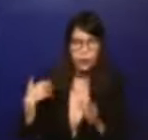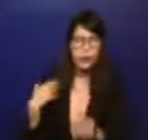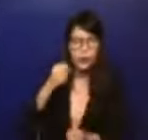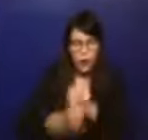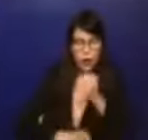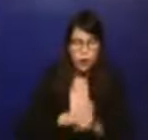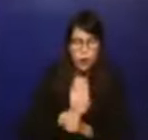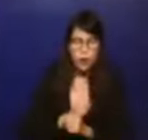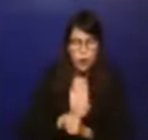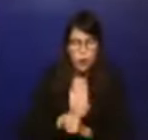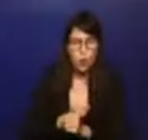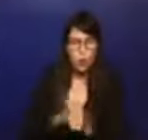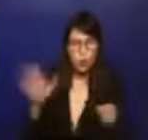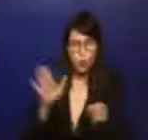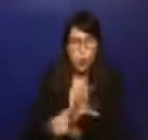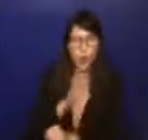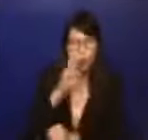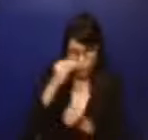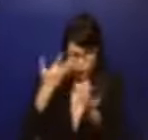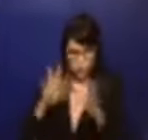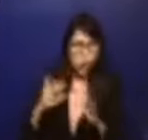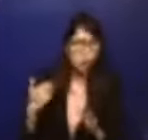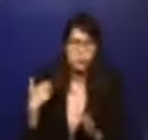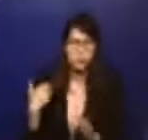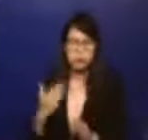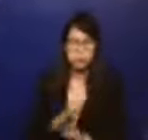คะไม่อยู่ในข้อยกเว้นค่ะ